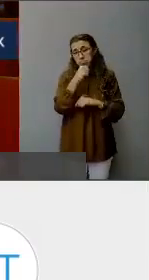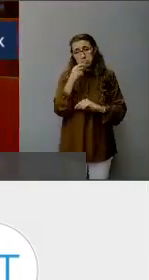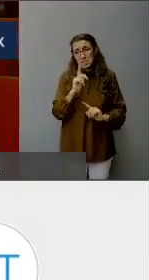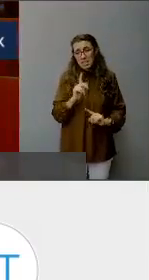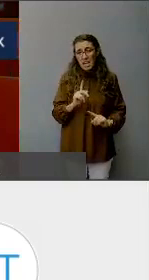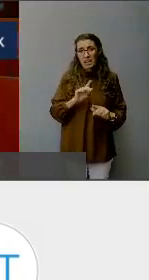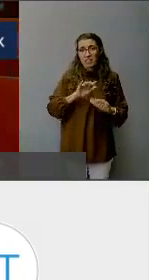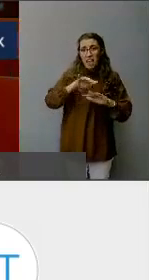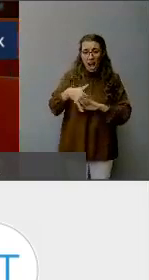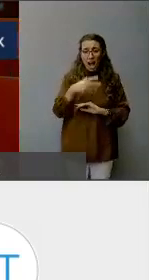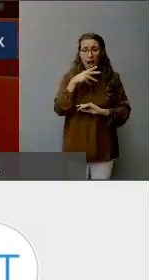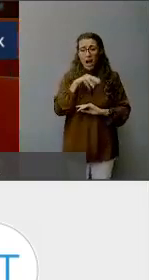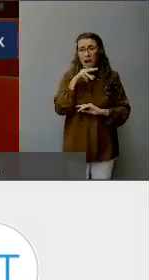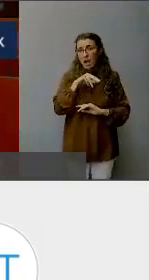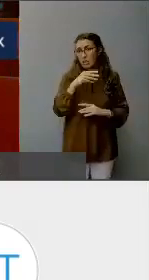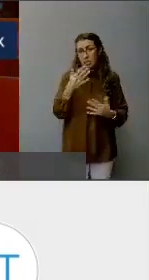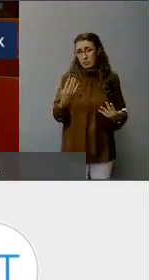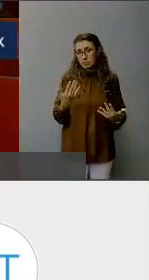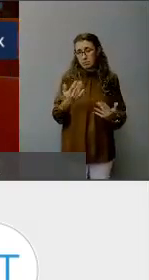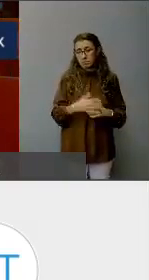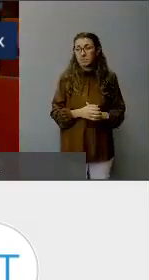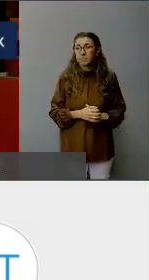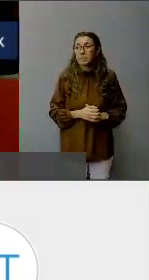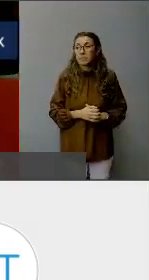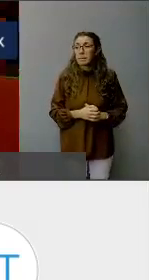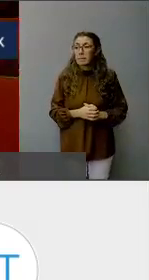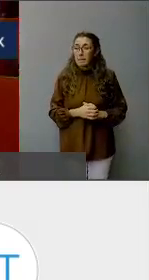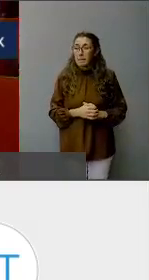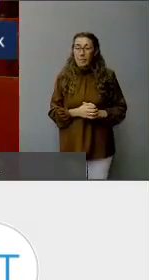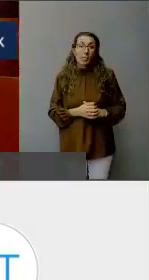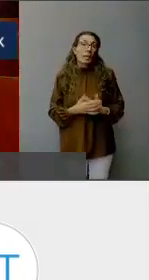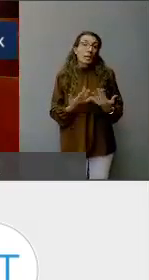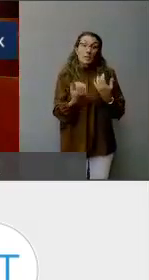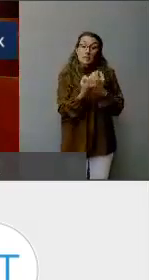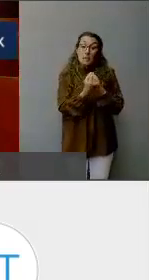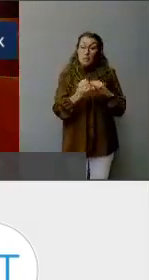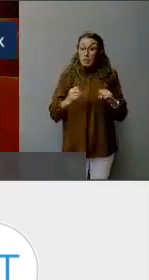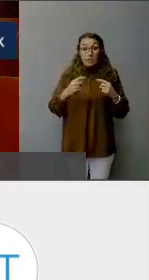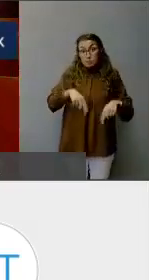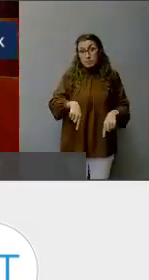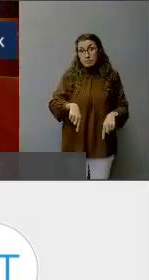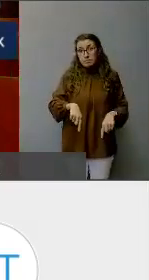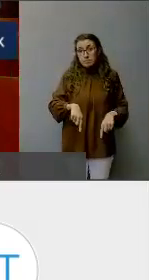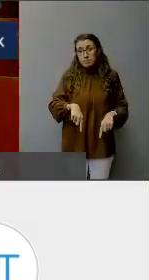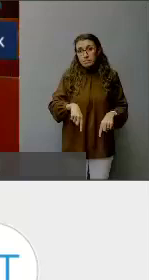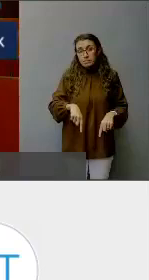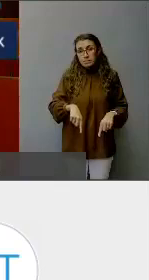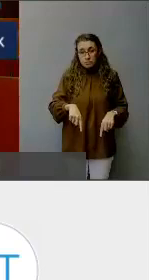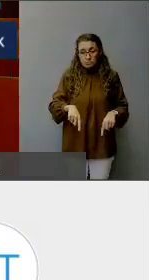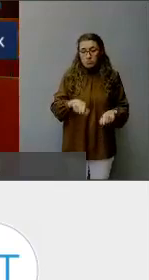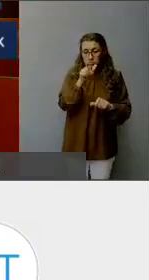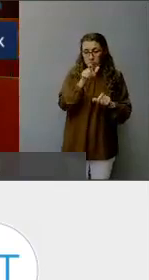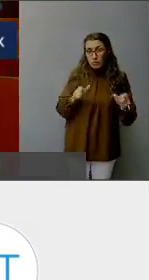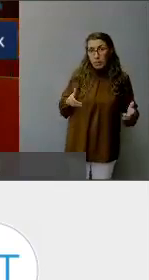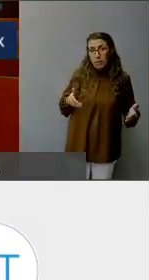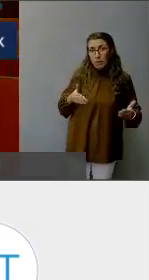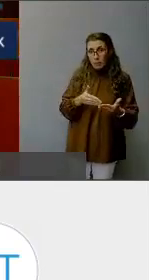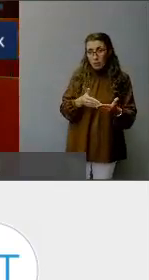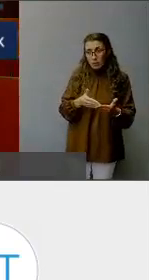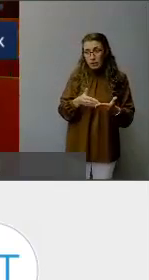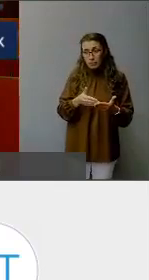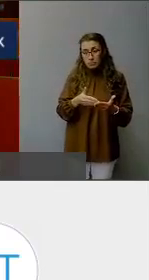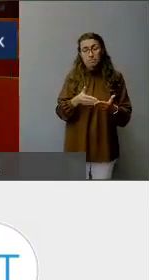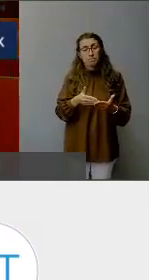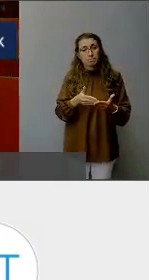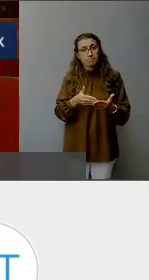tre mese tanti altri argomentazioni la democrazia è anche quello chi propone e